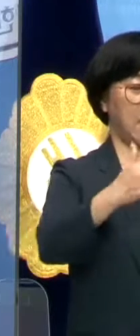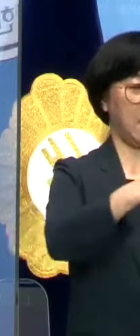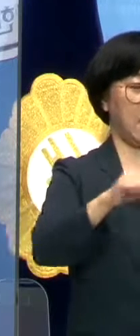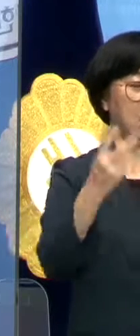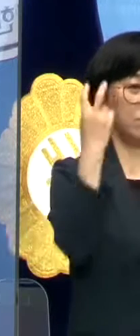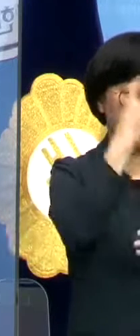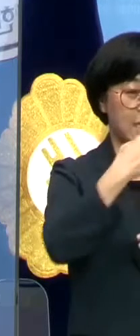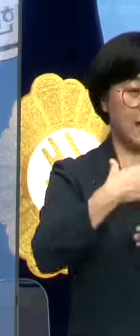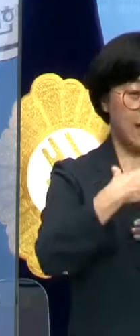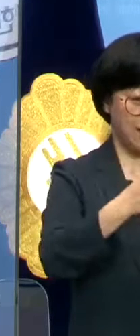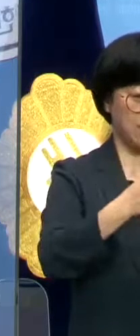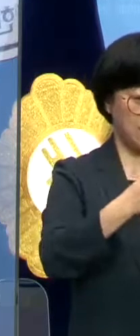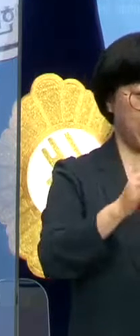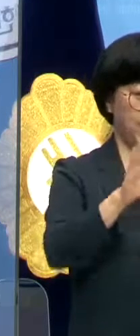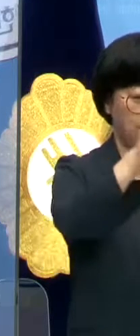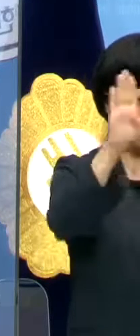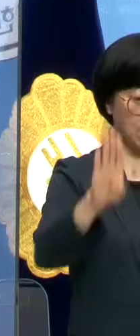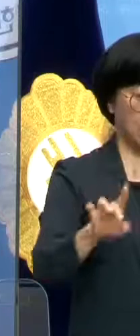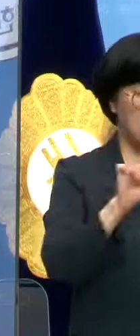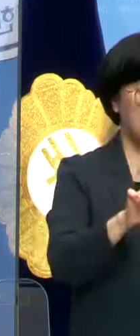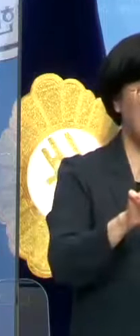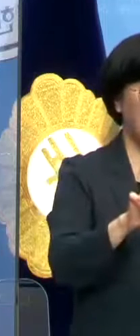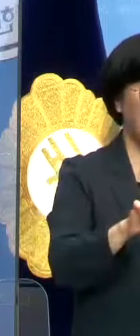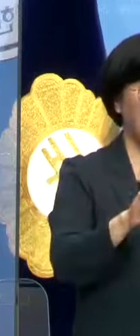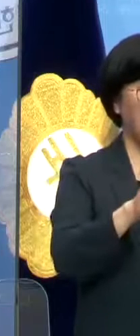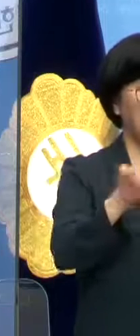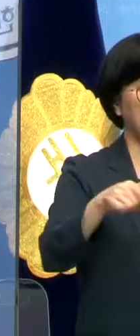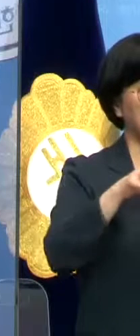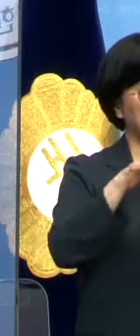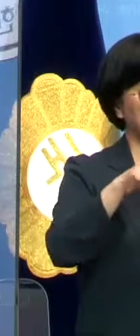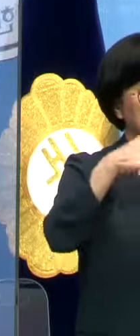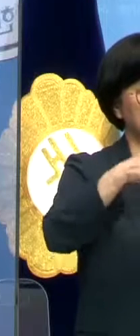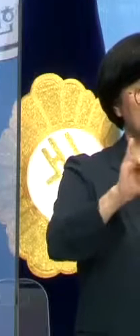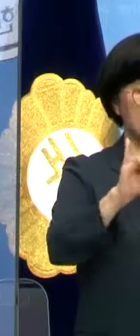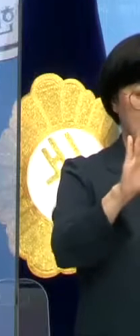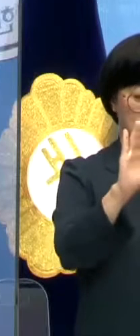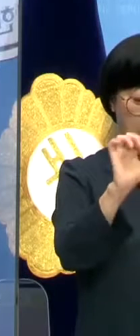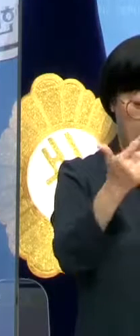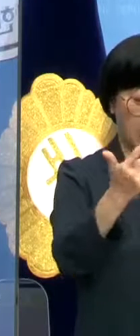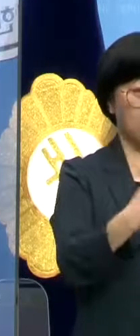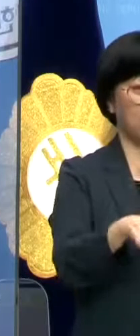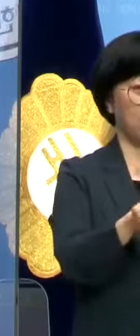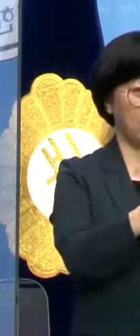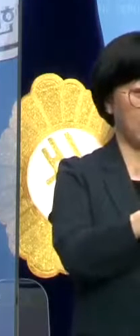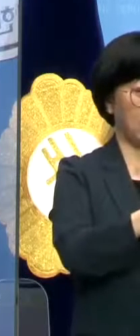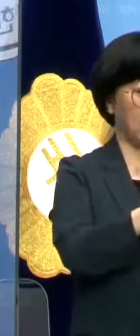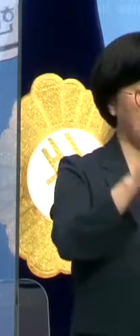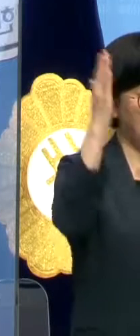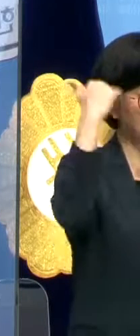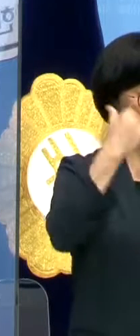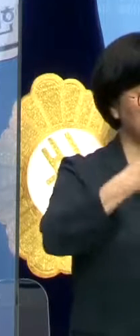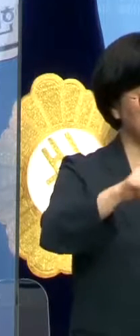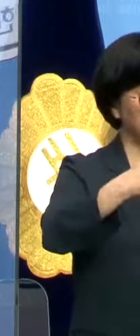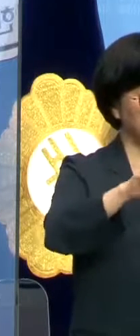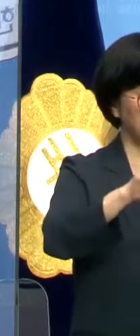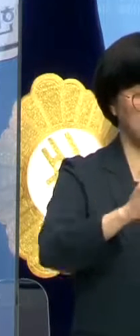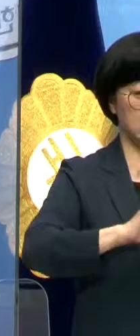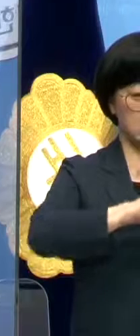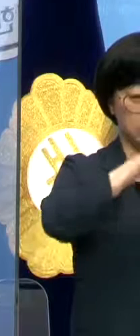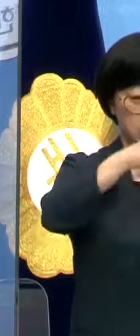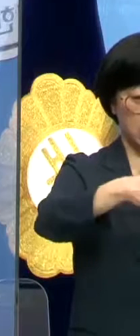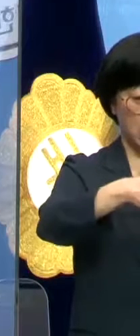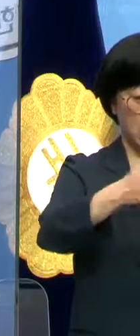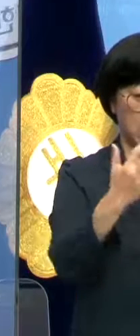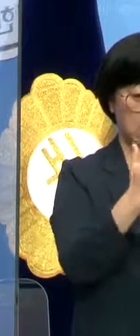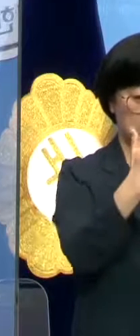박람회와 같은 행사를 통해서 이런 것들이 치안 1유로 포장 되면서 지구촌 곳곳에 집회